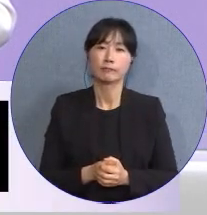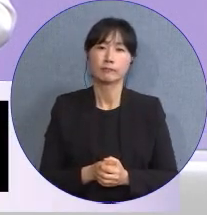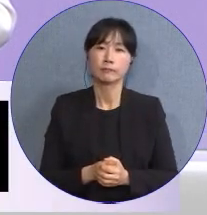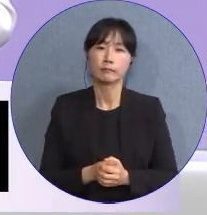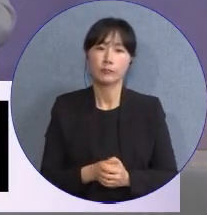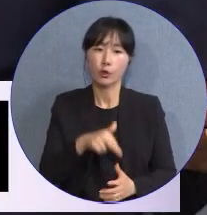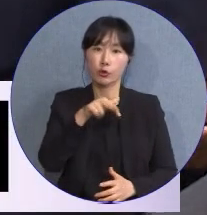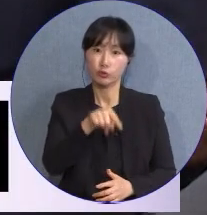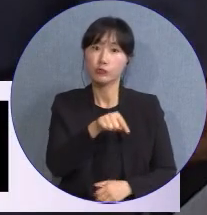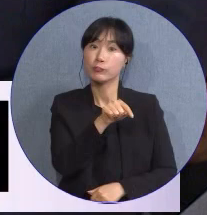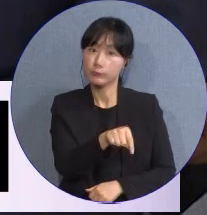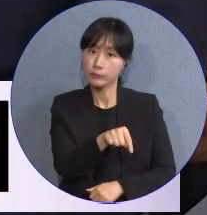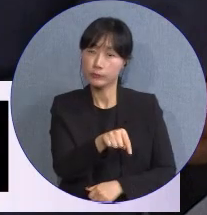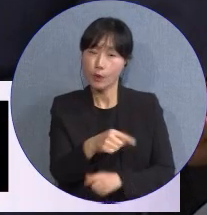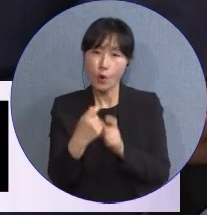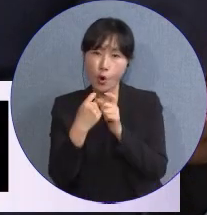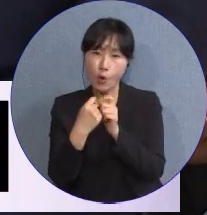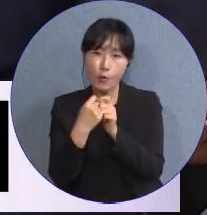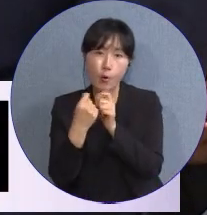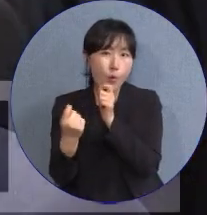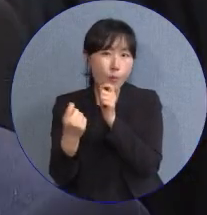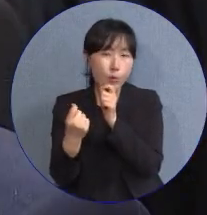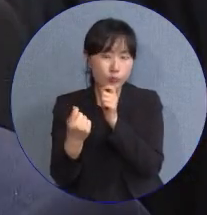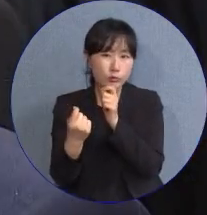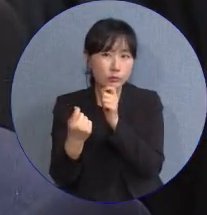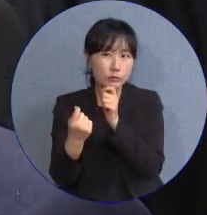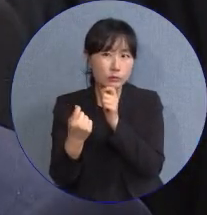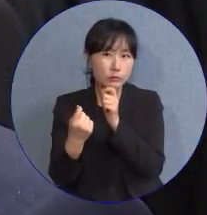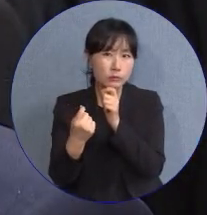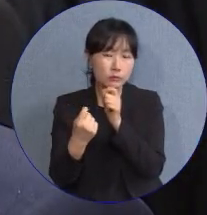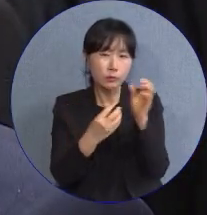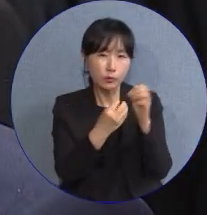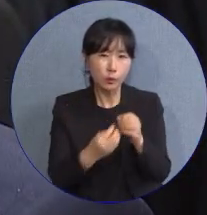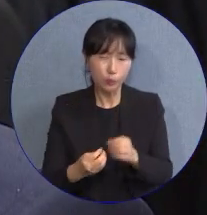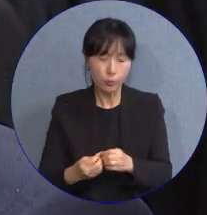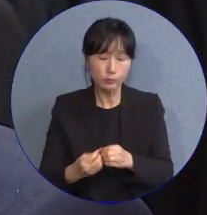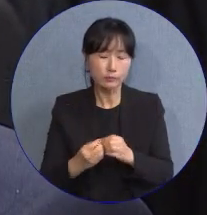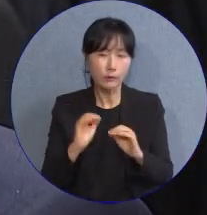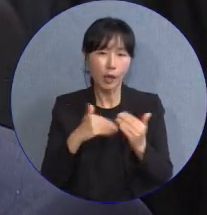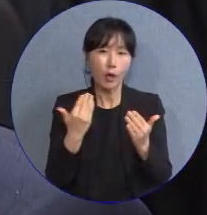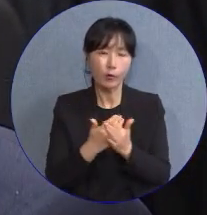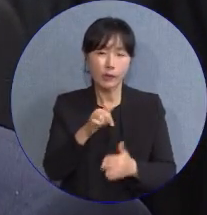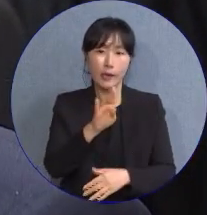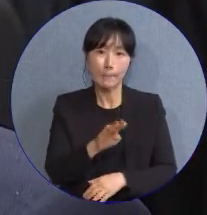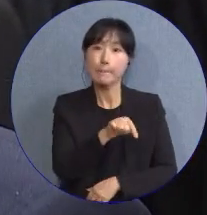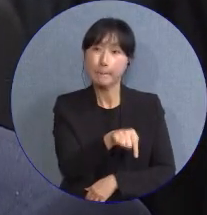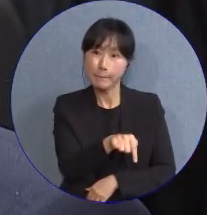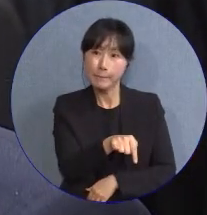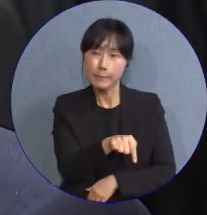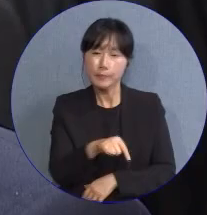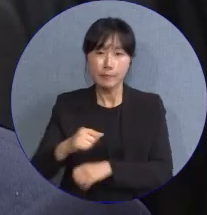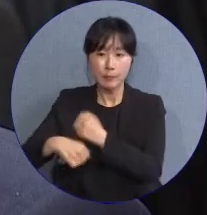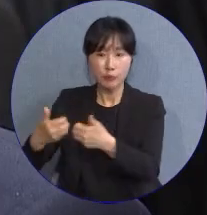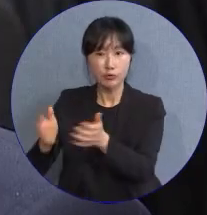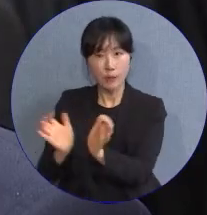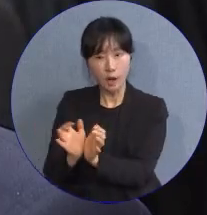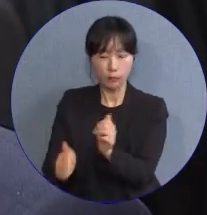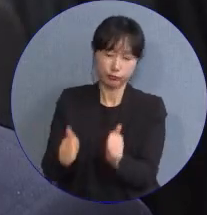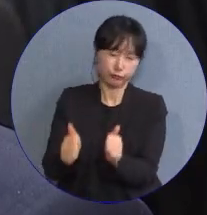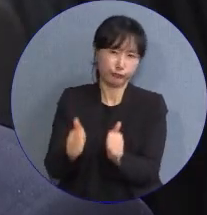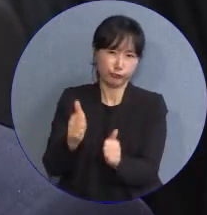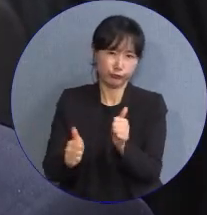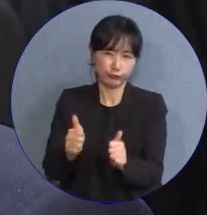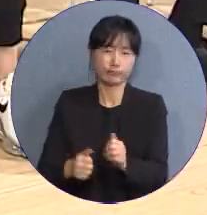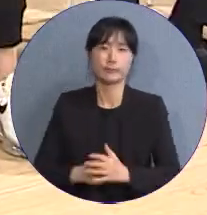국민의힘 주진우 후보 보수 텃밭이라고 불리는 해운대구갑 선거구 사수에 나섰는데 민주당 후보와 쉽지 않은 승부를